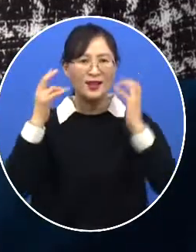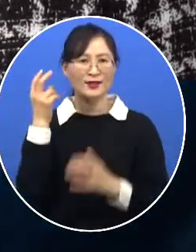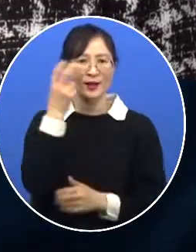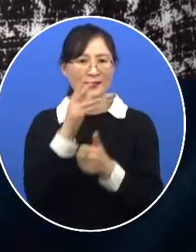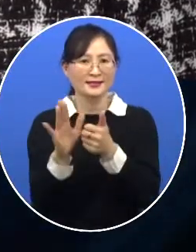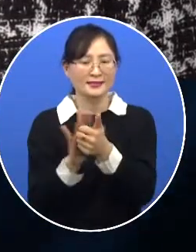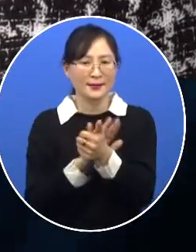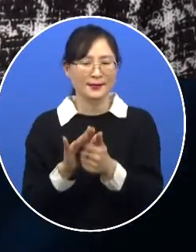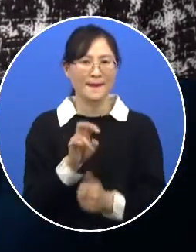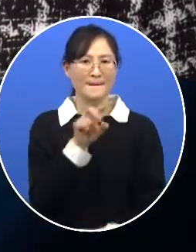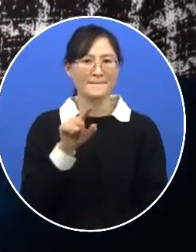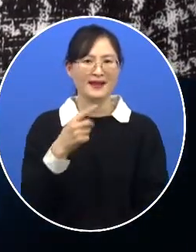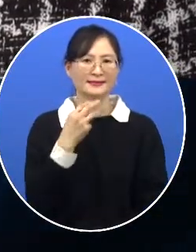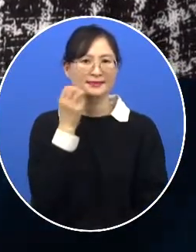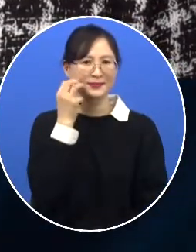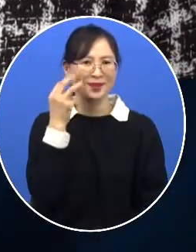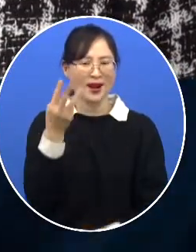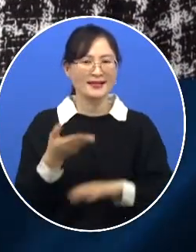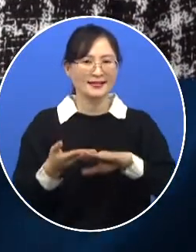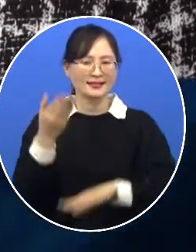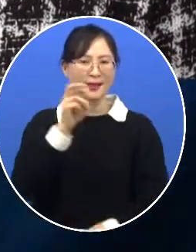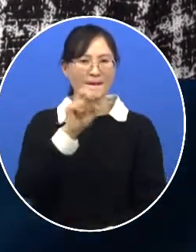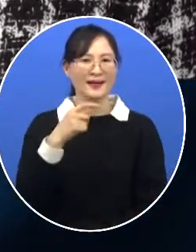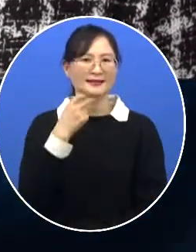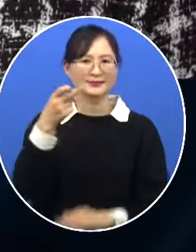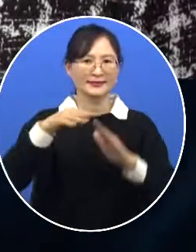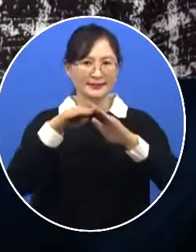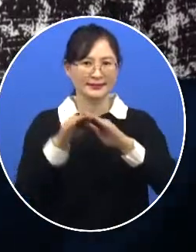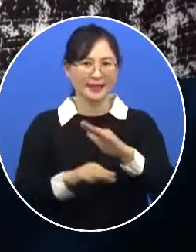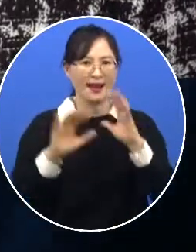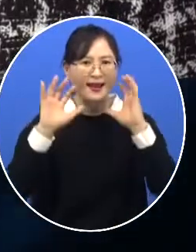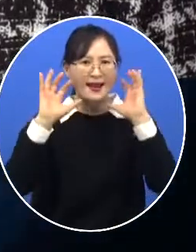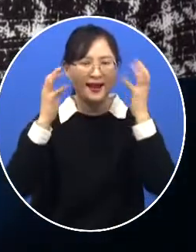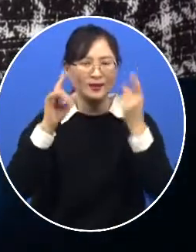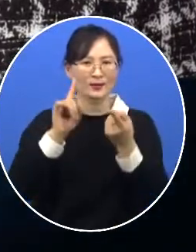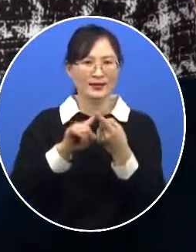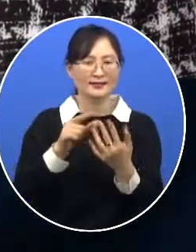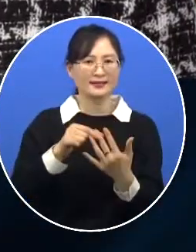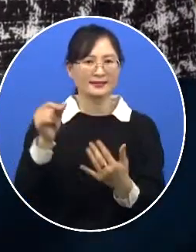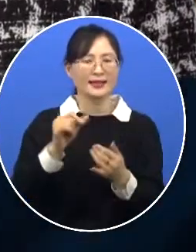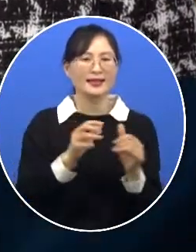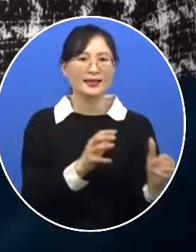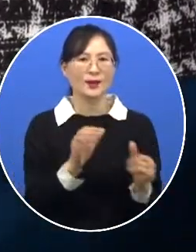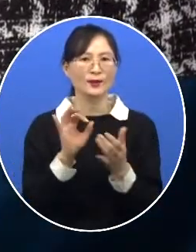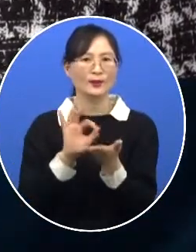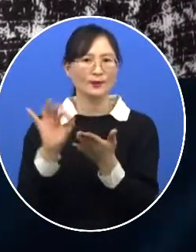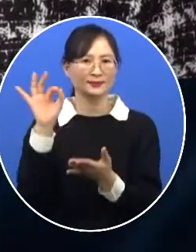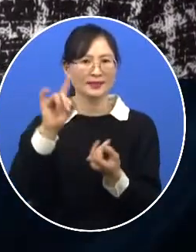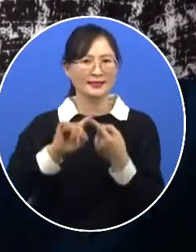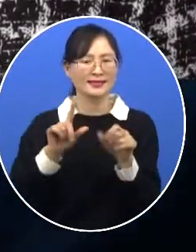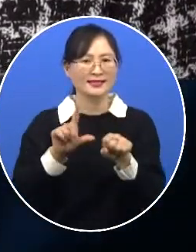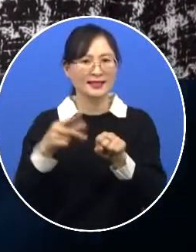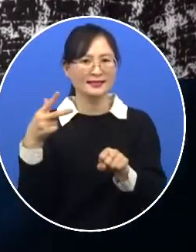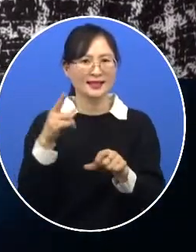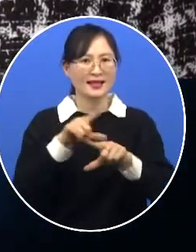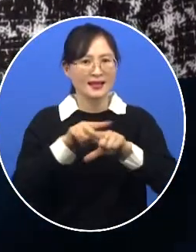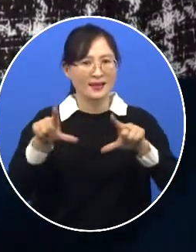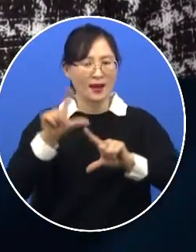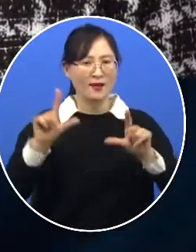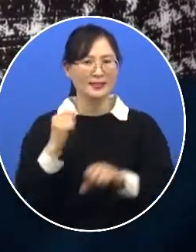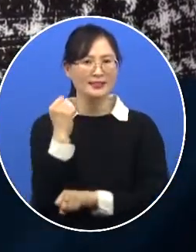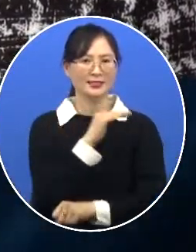아이돌봄 서비스는 만 3개월 이상 만 12세 이하 아동이 대상이며 이용 요금은 시간제 일반형 기준